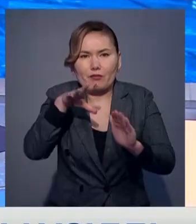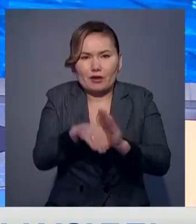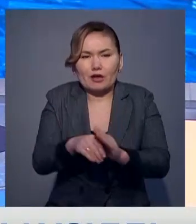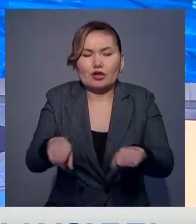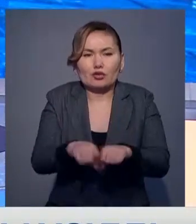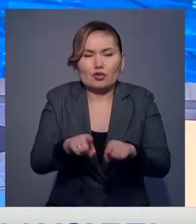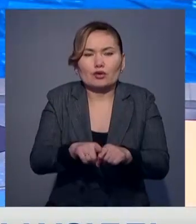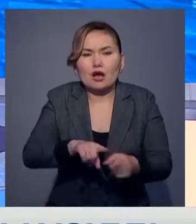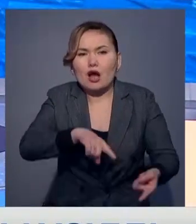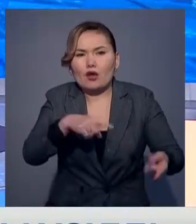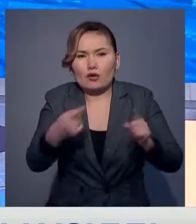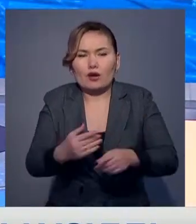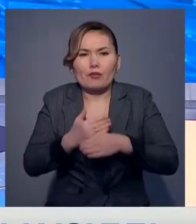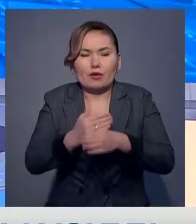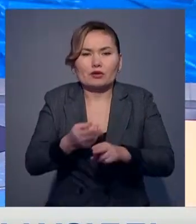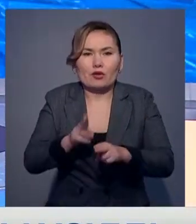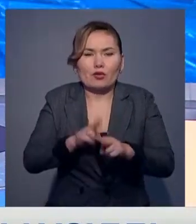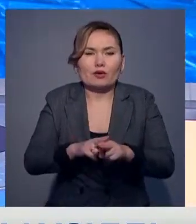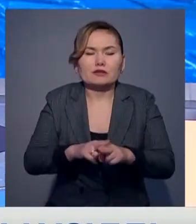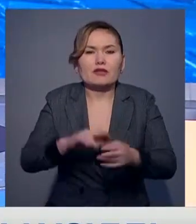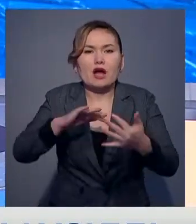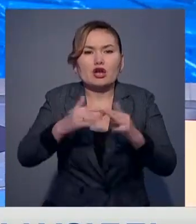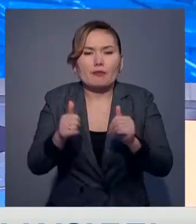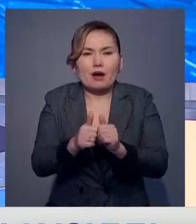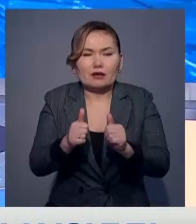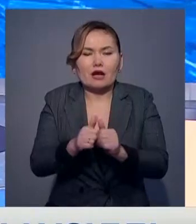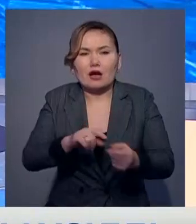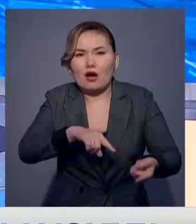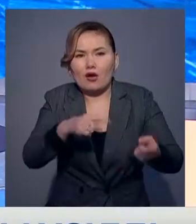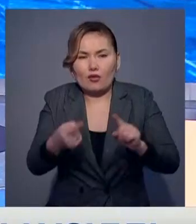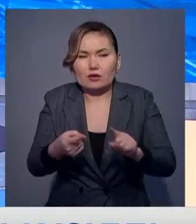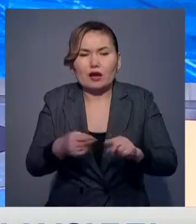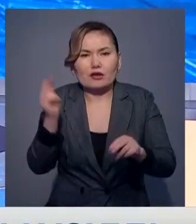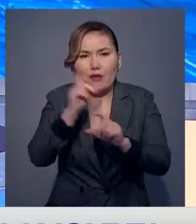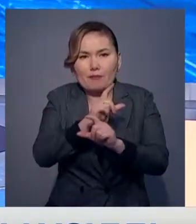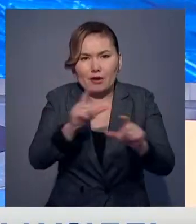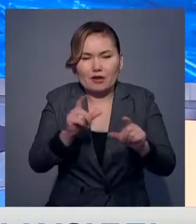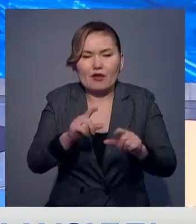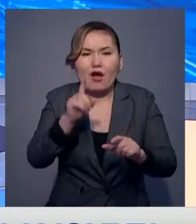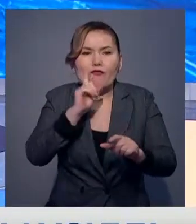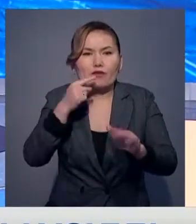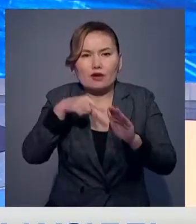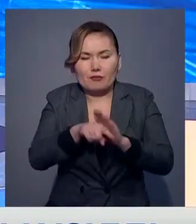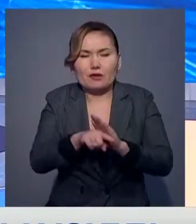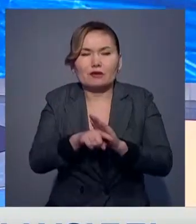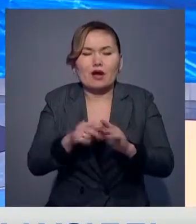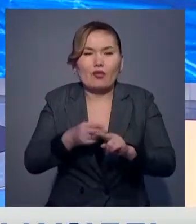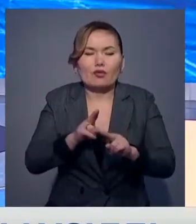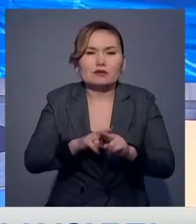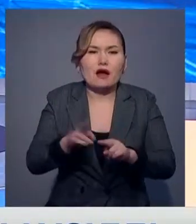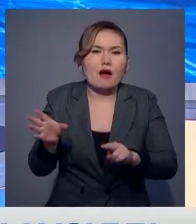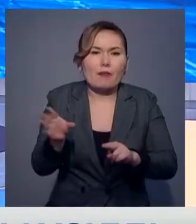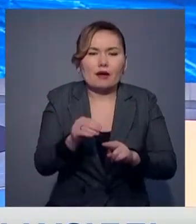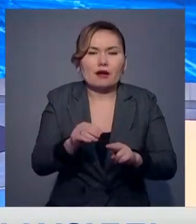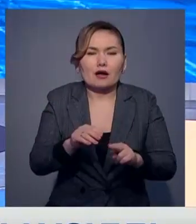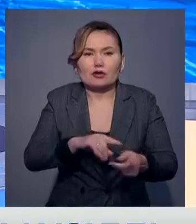маңдағы Айша-Бибі ауылындағы жылыту пункттеріне жеткізілді. Бүгінде 3 жылыту пункті жұмыс жасауда, онда ыстық тамақ, медициналық көмек